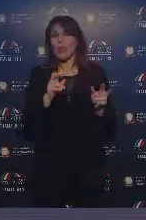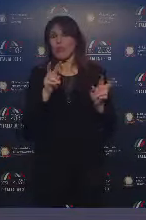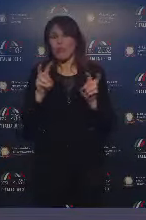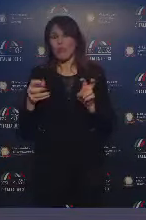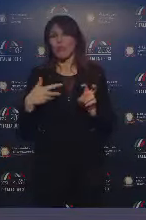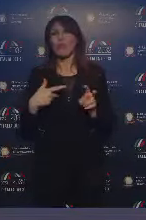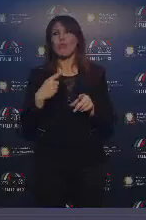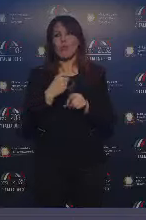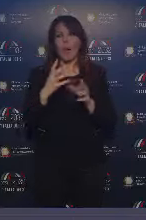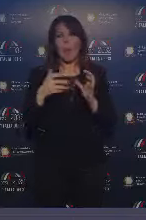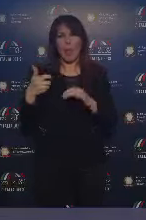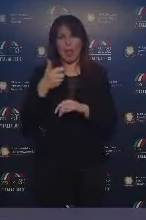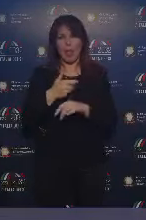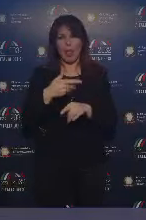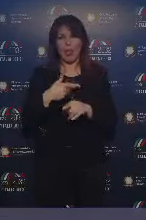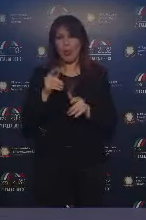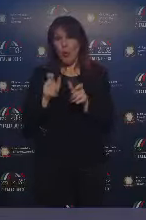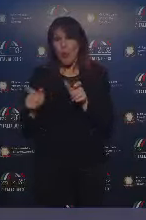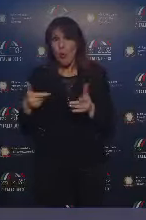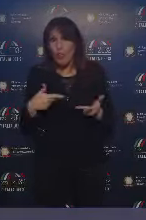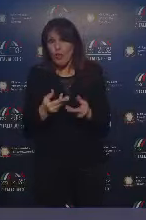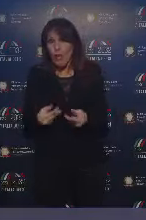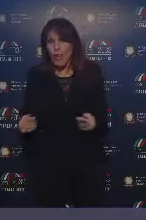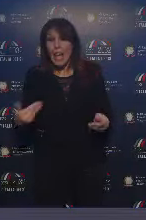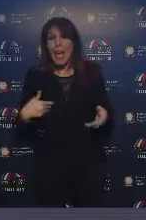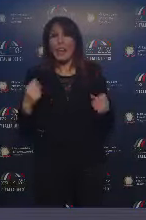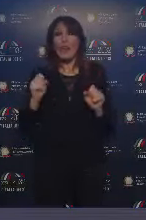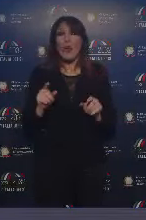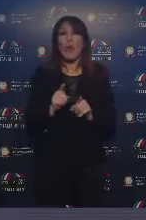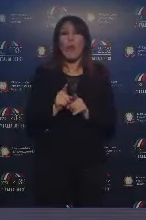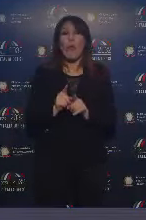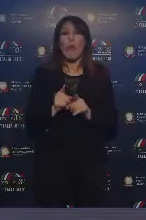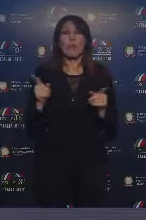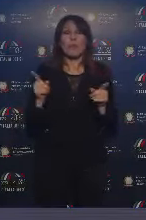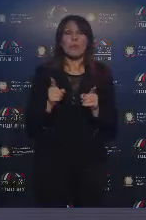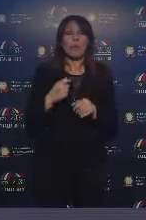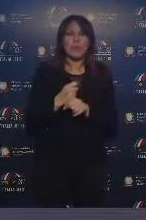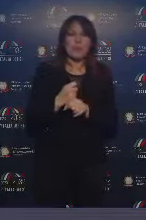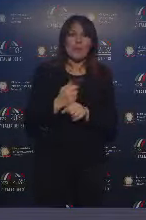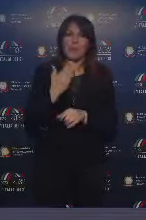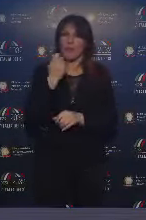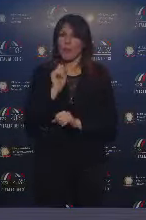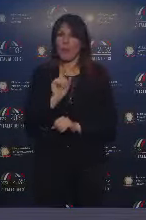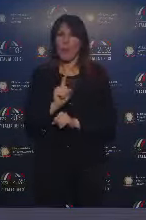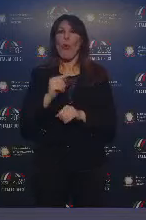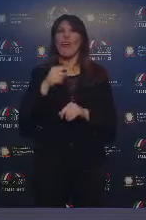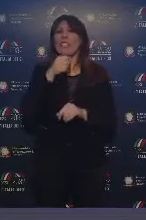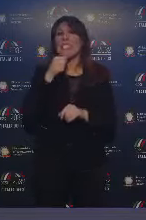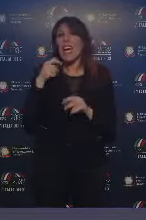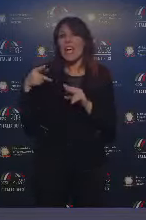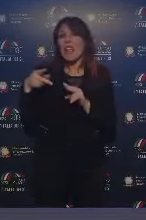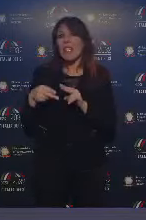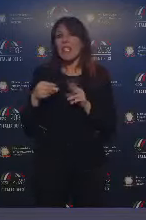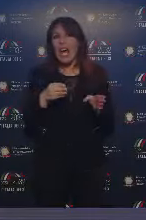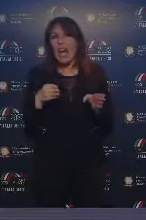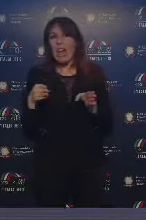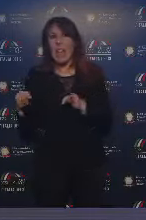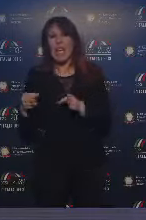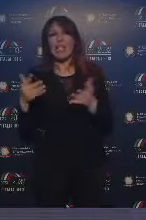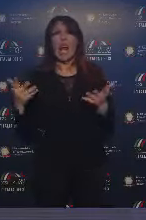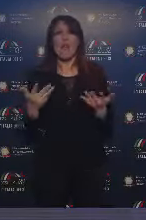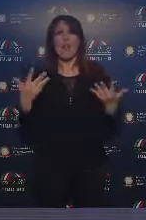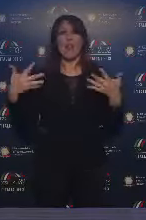imprenditori ovviamente non posso permettermi di lavorare a breve termine bisogna darsi una scadenza temporale Almeno